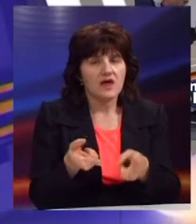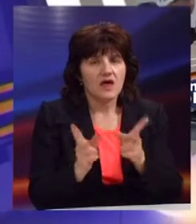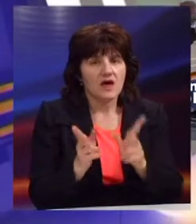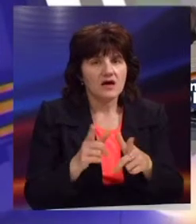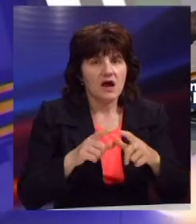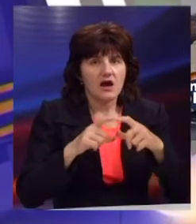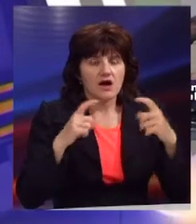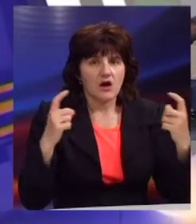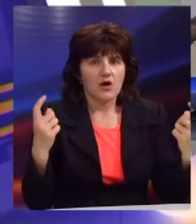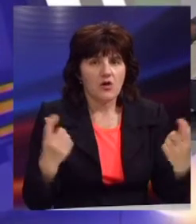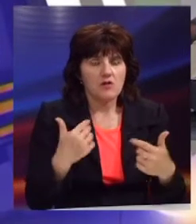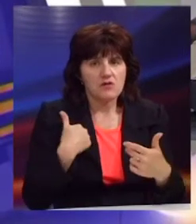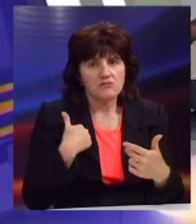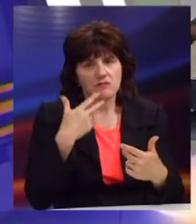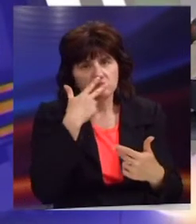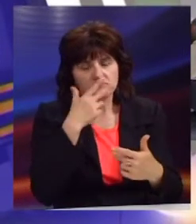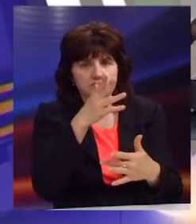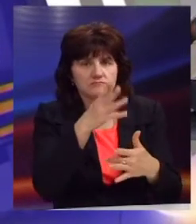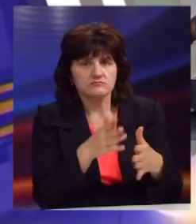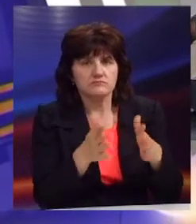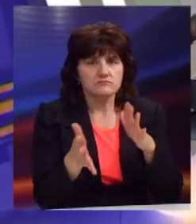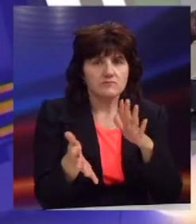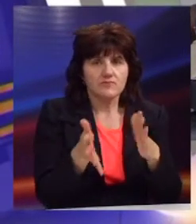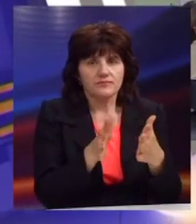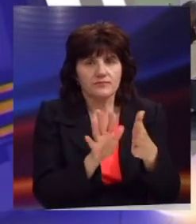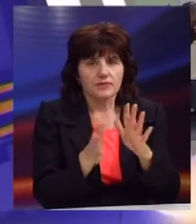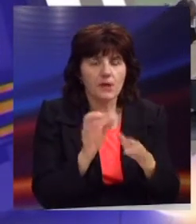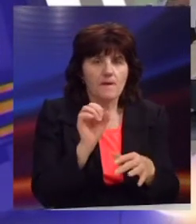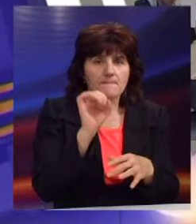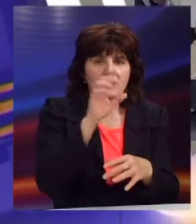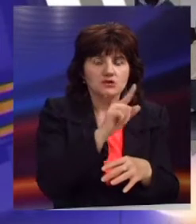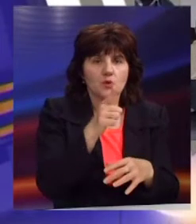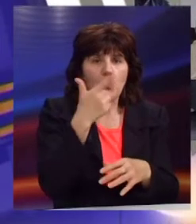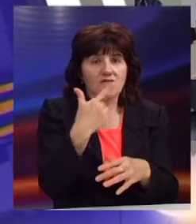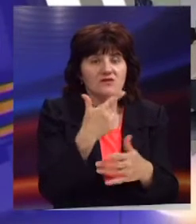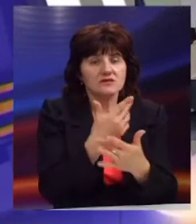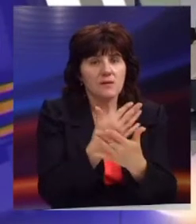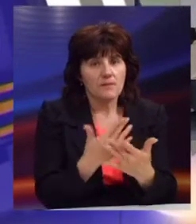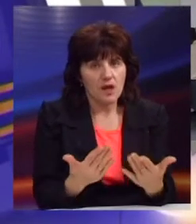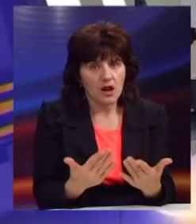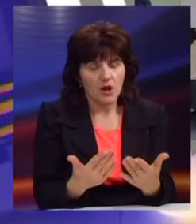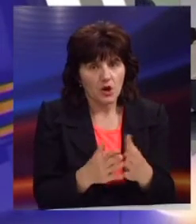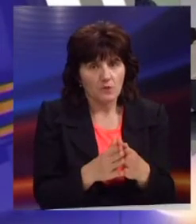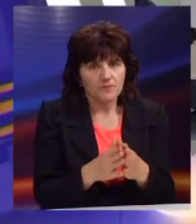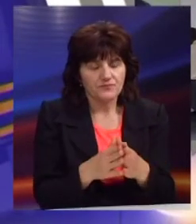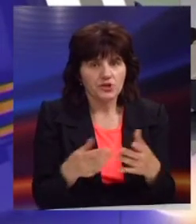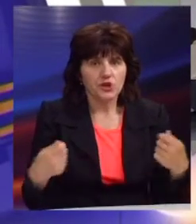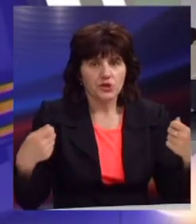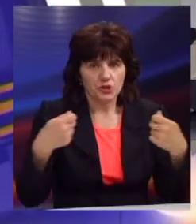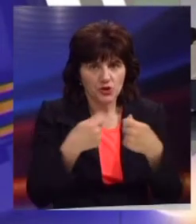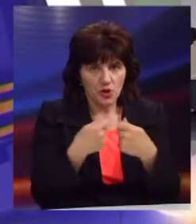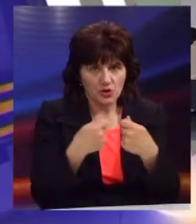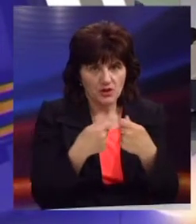Ja procenim da će to koštati možda 15-20 miliona dinara za